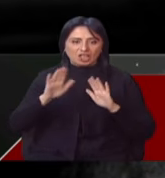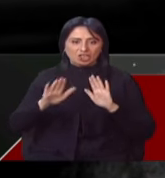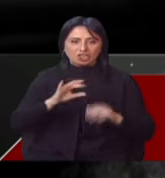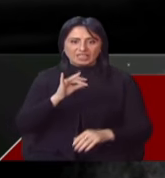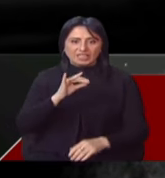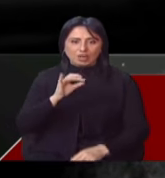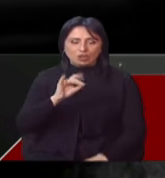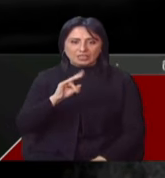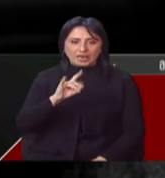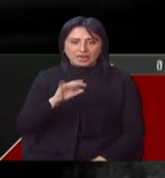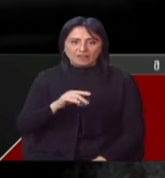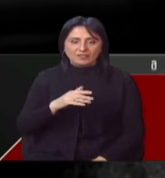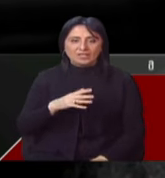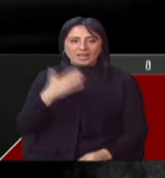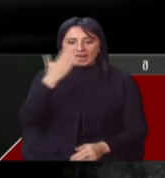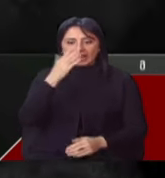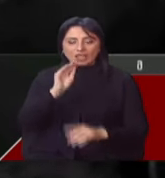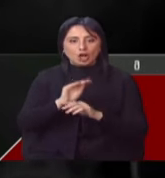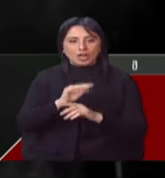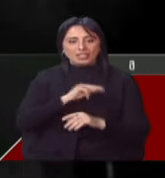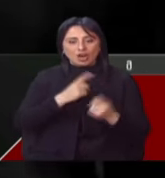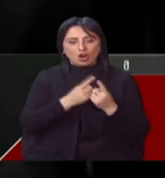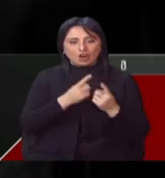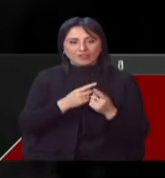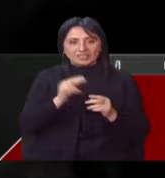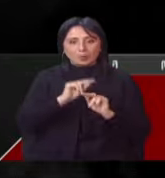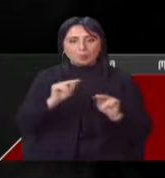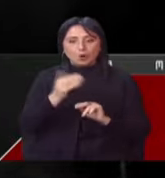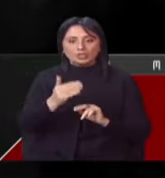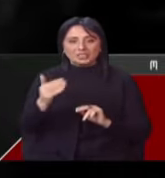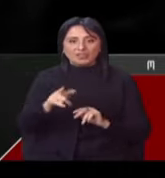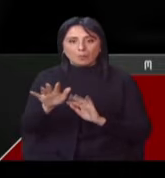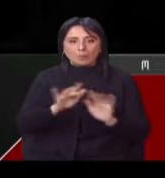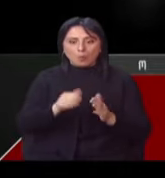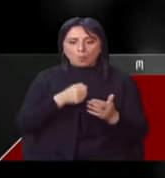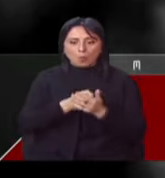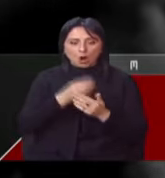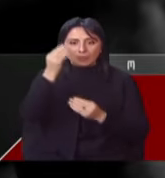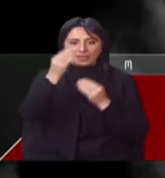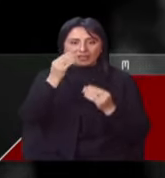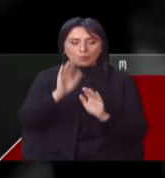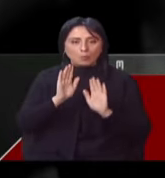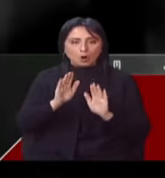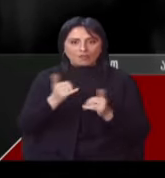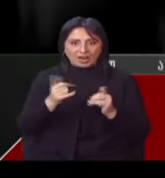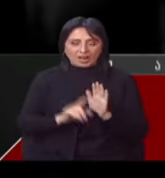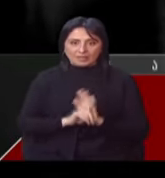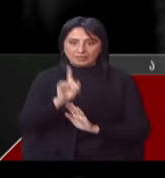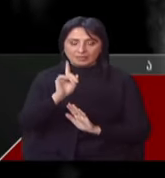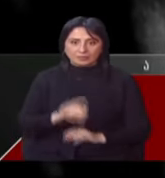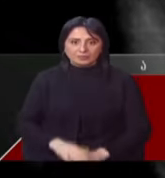ოთარ იოსელიანზე. კინოკრიტიკოსების კოლეგების და მოწაფეების თქმით მისი შემოქმედების ბოლომდე გააზრება მხოლოდ ახლა